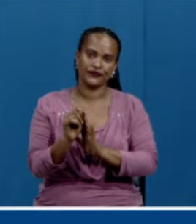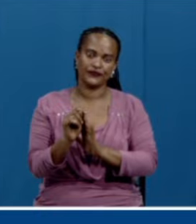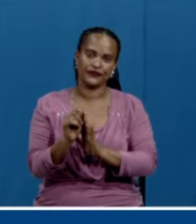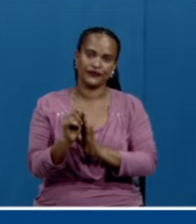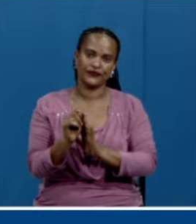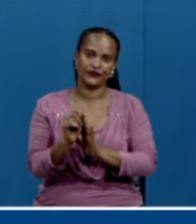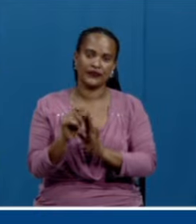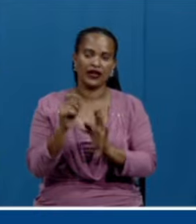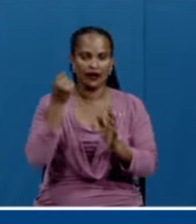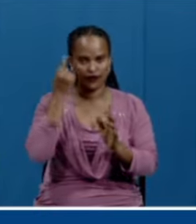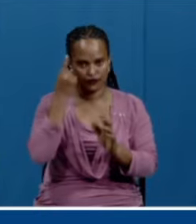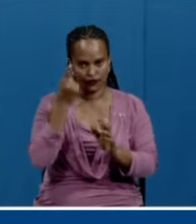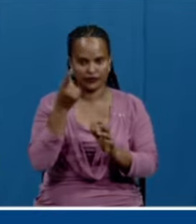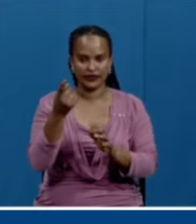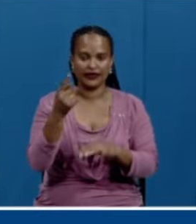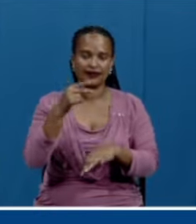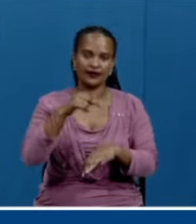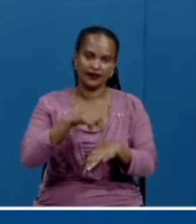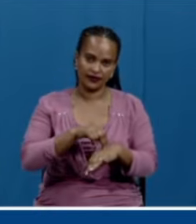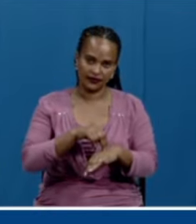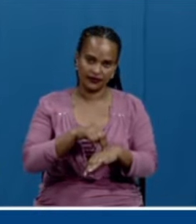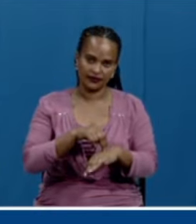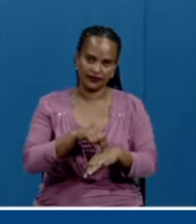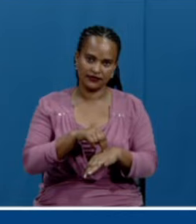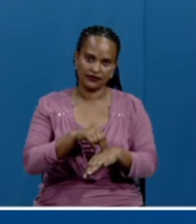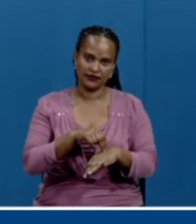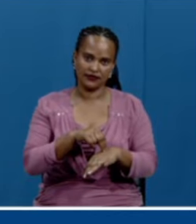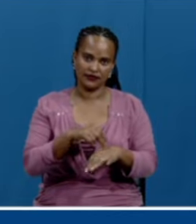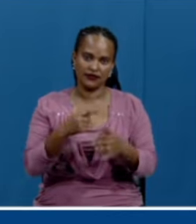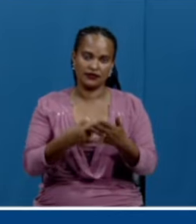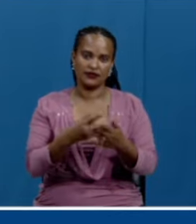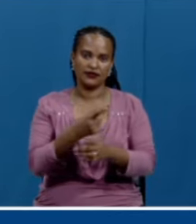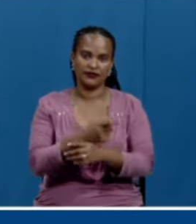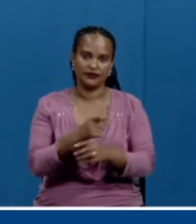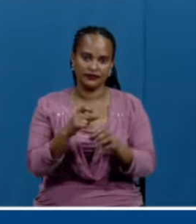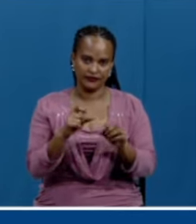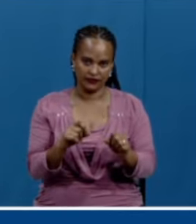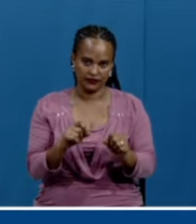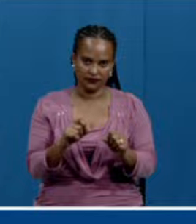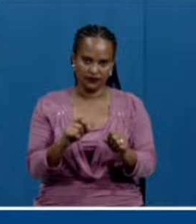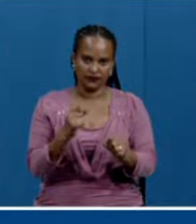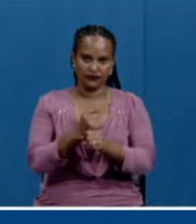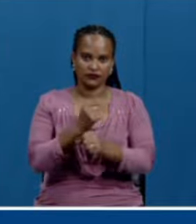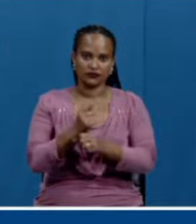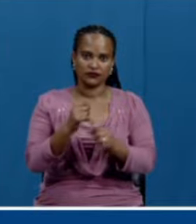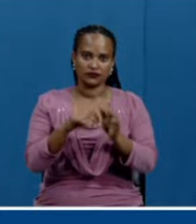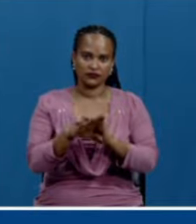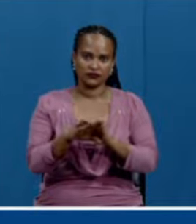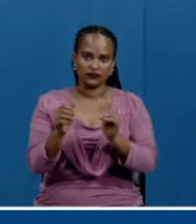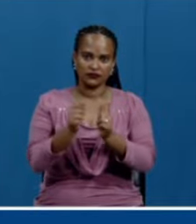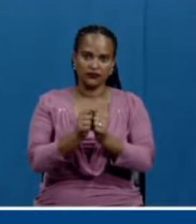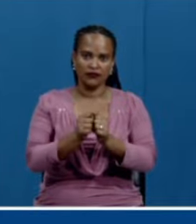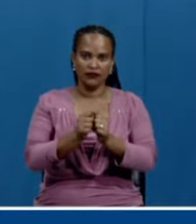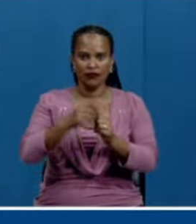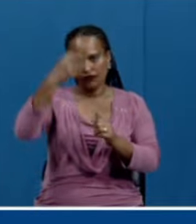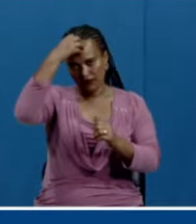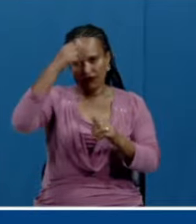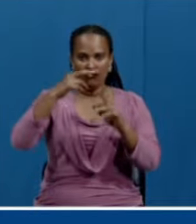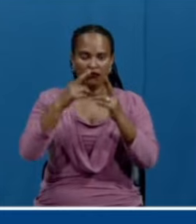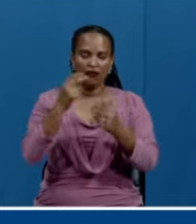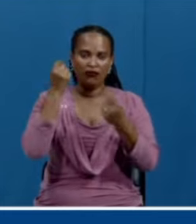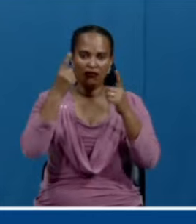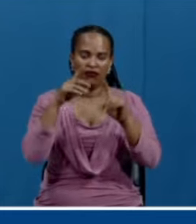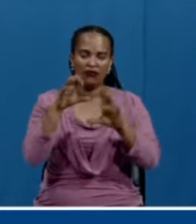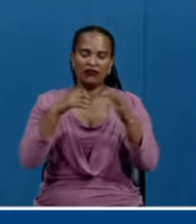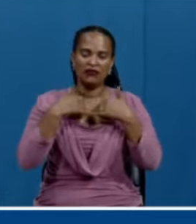ኣገባ ኣረዲኦም። እተን ትካላት ንዘለውን ፋይናንሳዊ ፀገም ብምፍታሕ መሊአን ናብ ስራሕ ንክኣትዋ ምስ መንግስቲ ፌደራል ምርድዳእ ይግበር